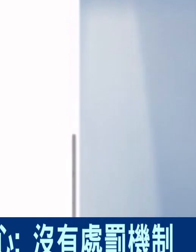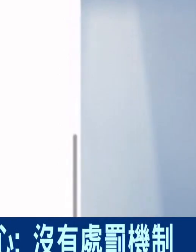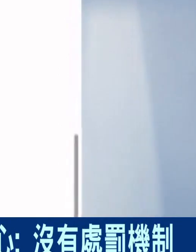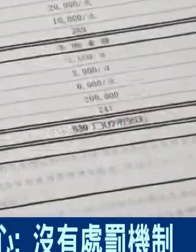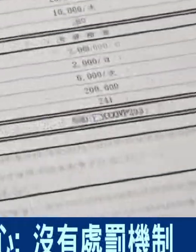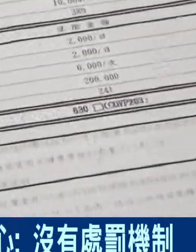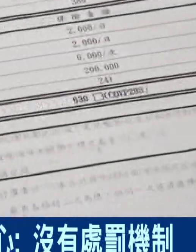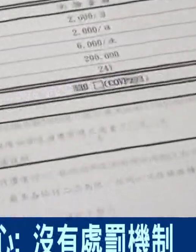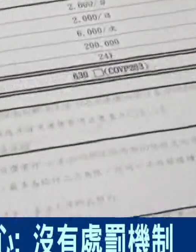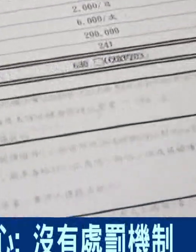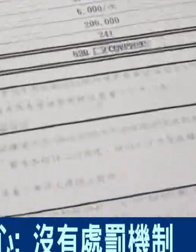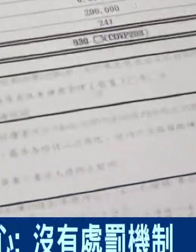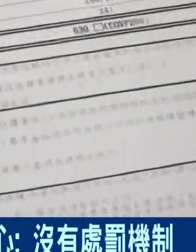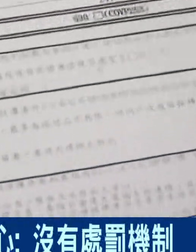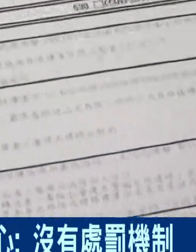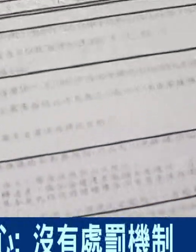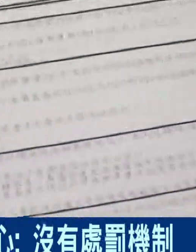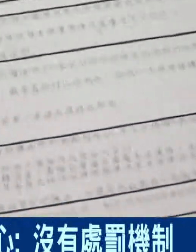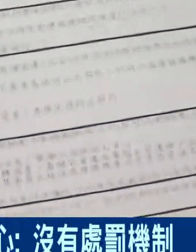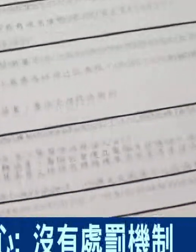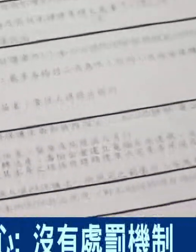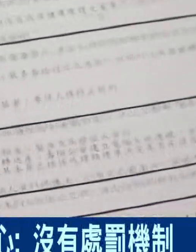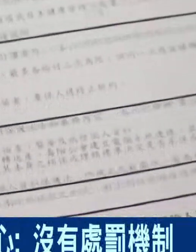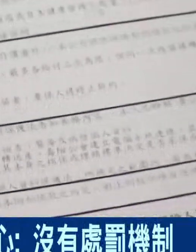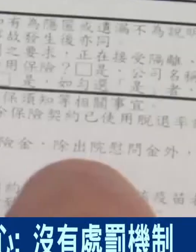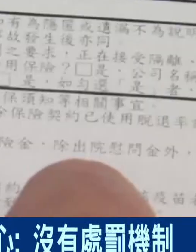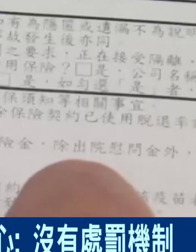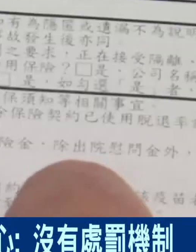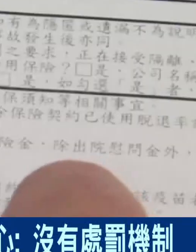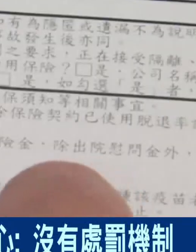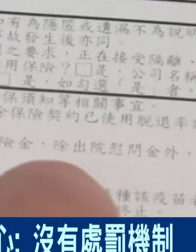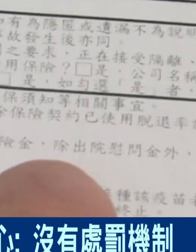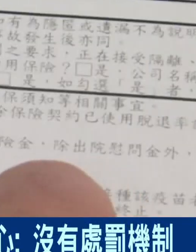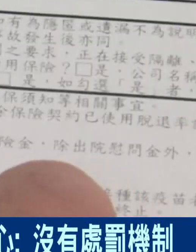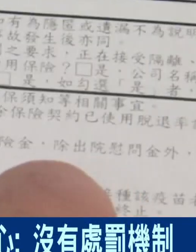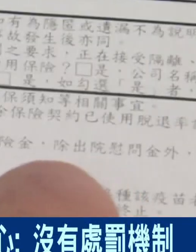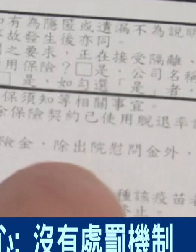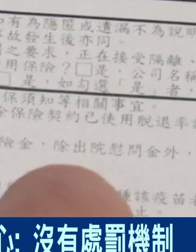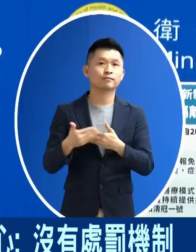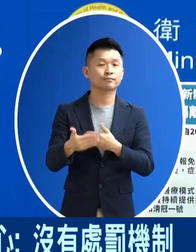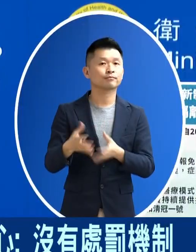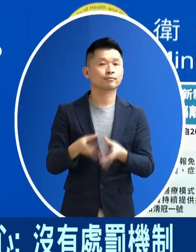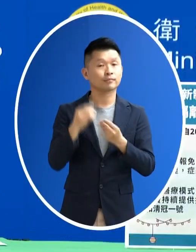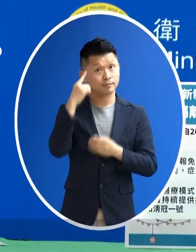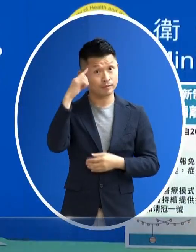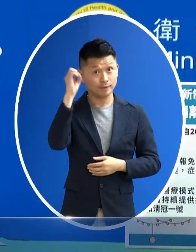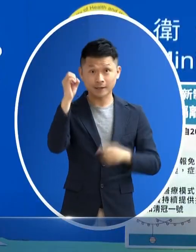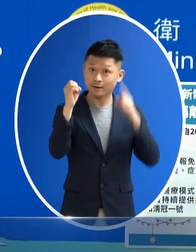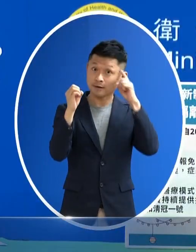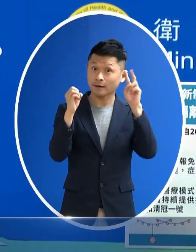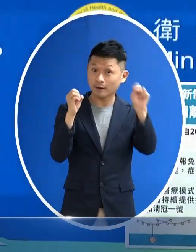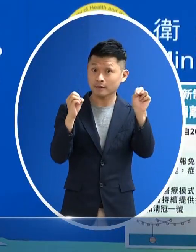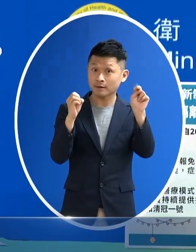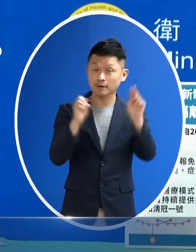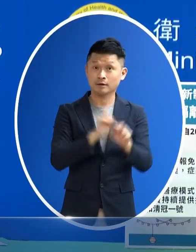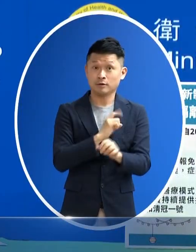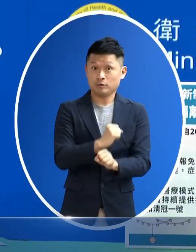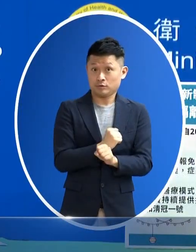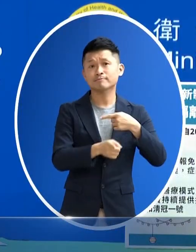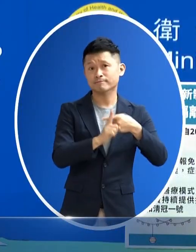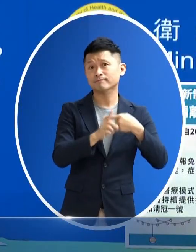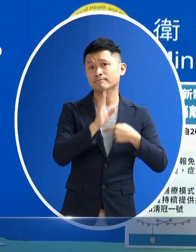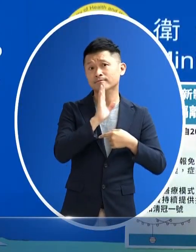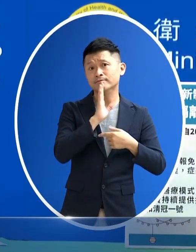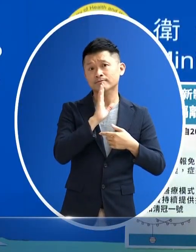入历史。轻症防疫险可能不再理赔，让产险业有机会松一口气。 林佳恩的恩呢，最多就是